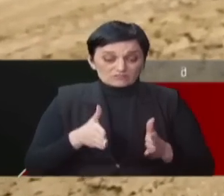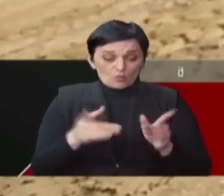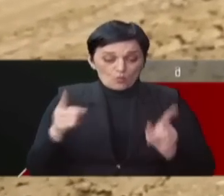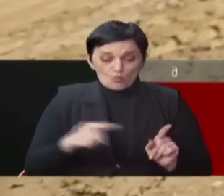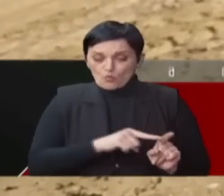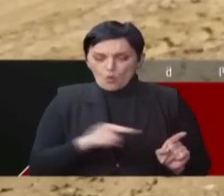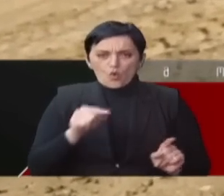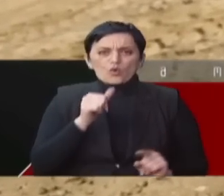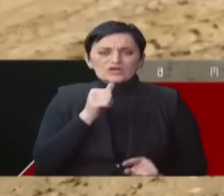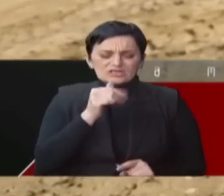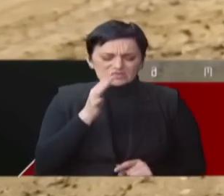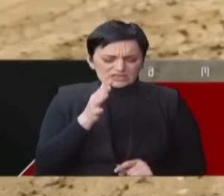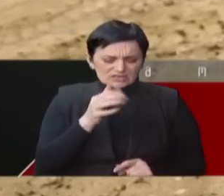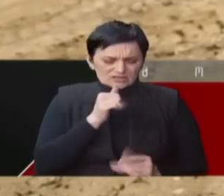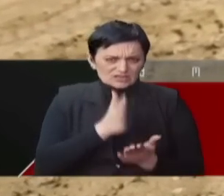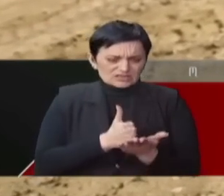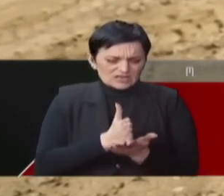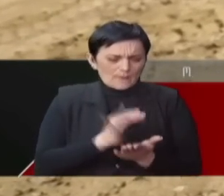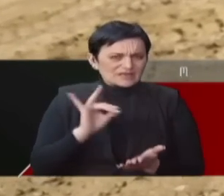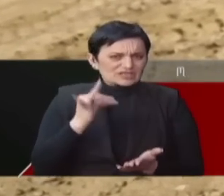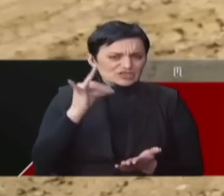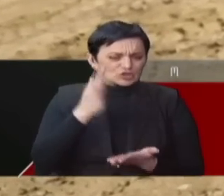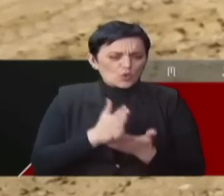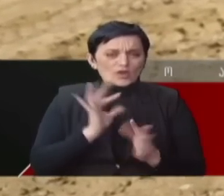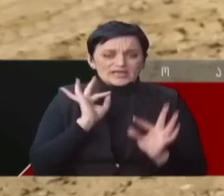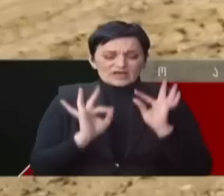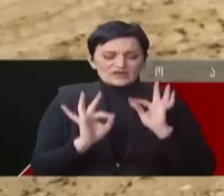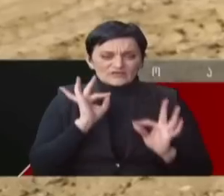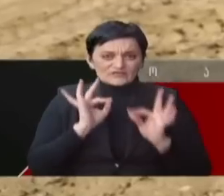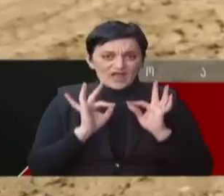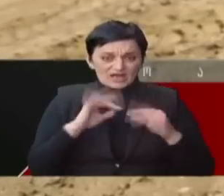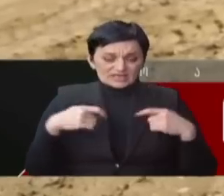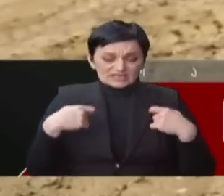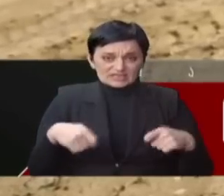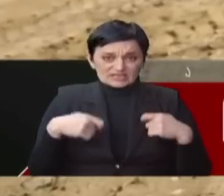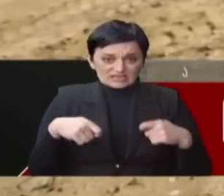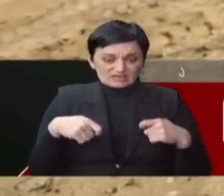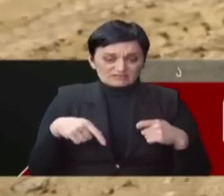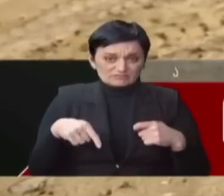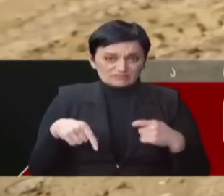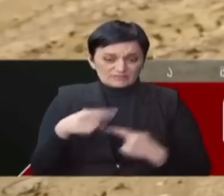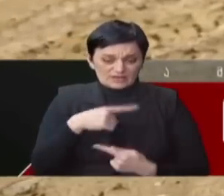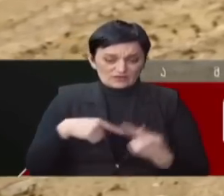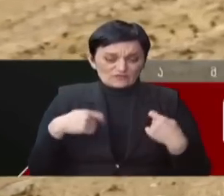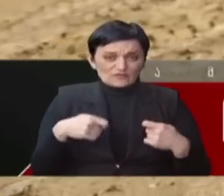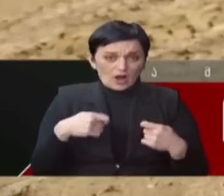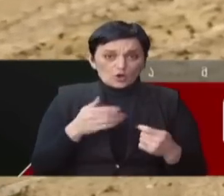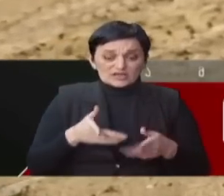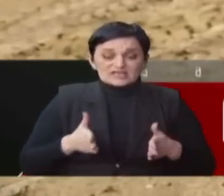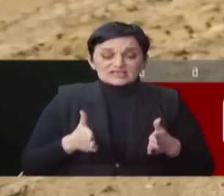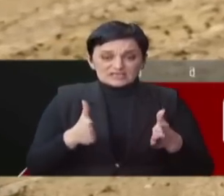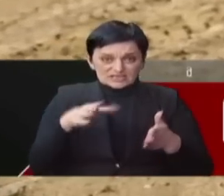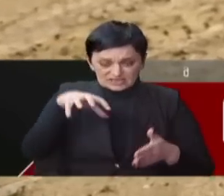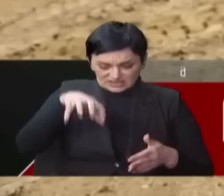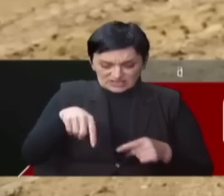da istoriul ăsta, un dinareu să, Hvelis, Nazarmit, Bacioba, Agnișul, Gzaze, Icreba,